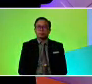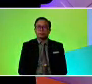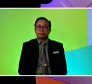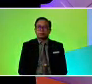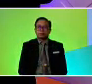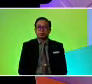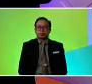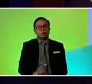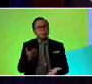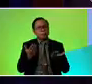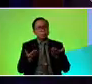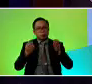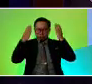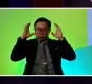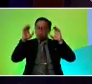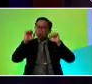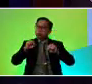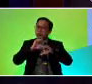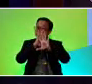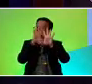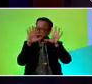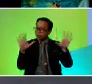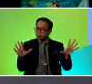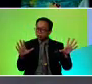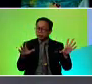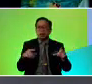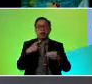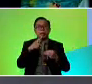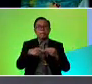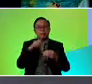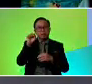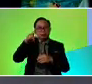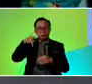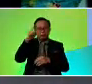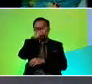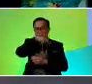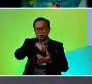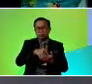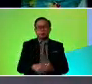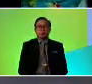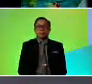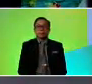mungkin Cikgu boleh terangkat dari segi Stadion pembelajaran untuk hari ini